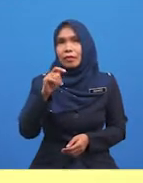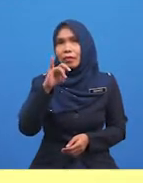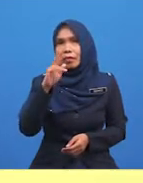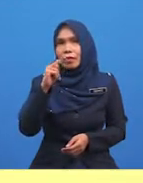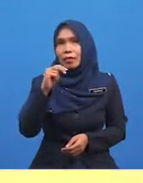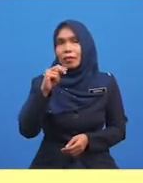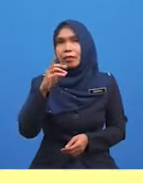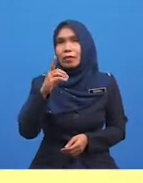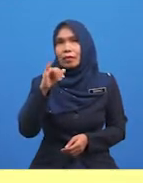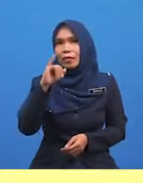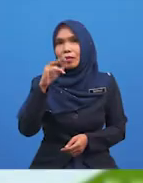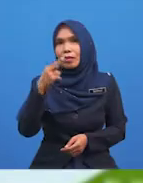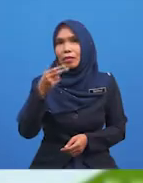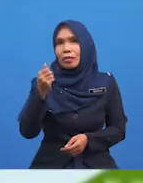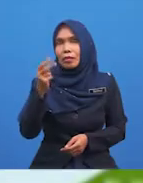kerajaan.